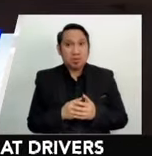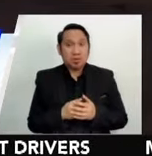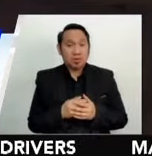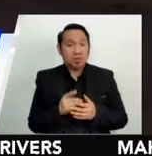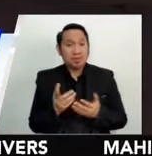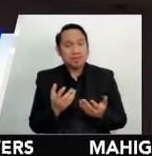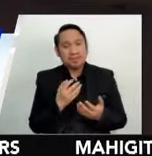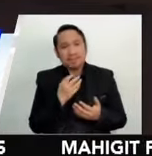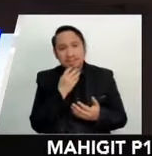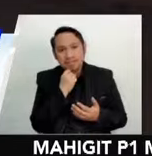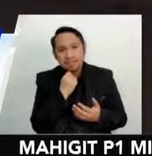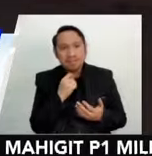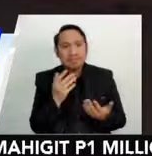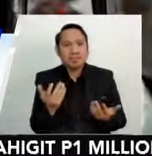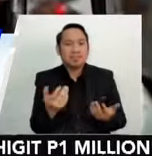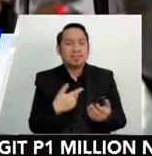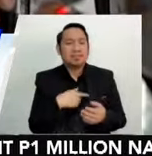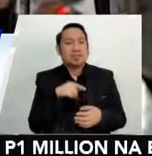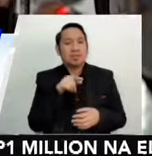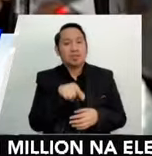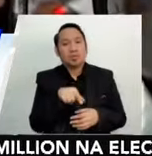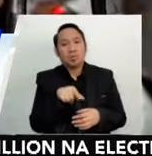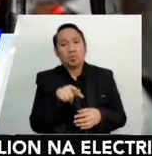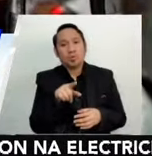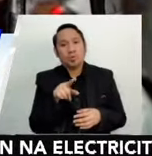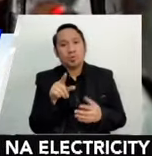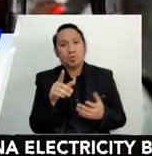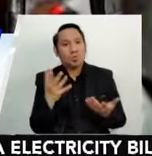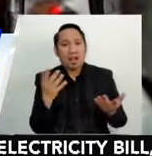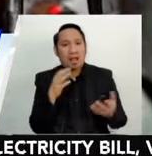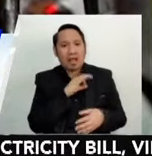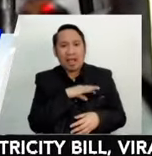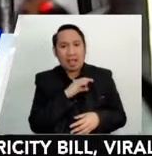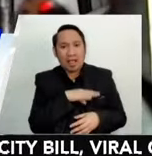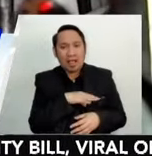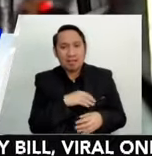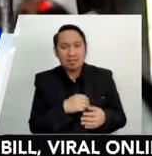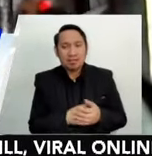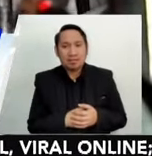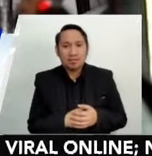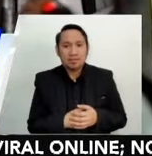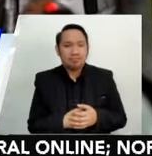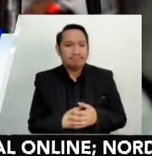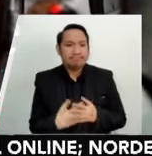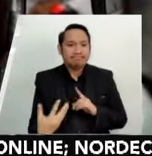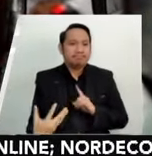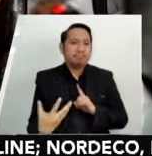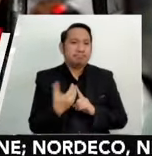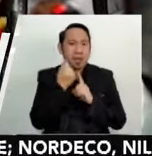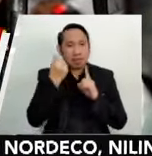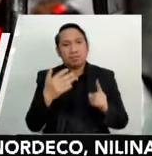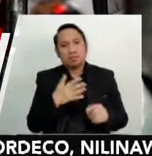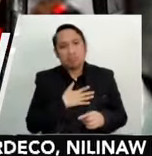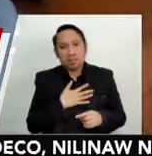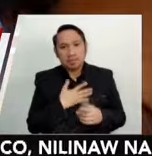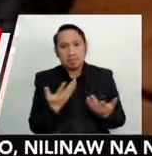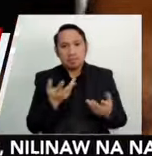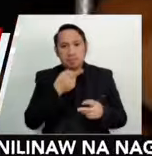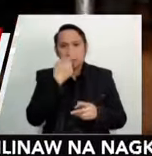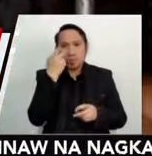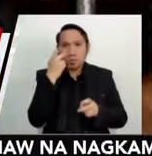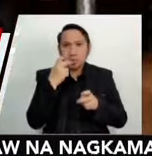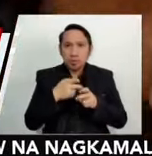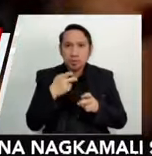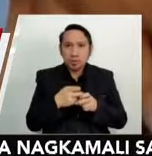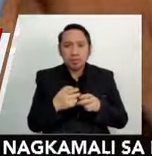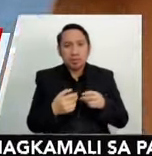1/4 na kinikita niya matatapyas dahil dito. Malaking epekto yan, sir. Kasi pahirapan po yung pasada ngayon. Tsaka wala